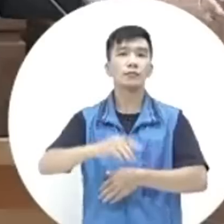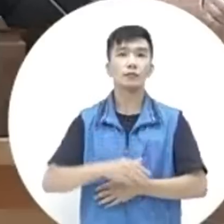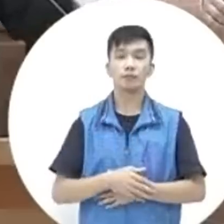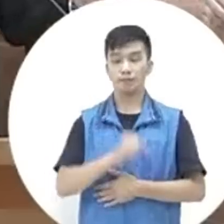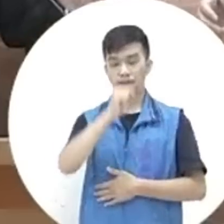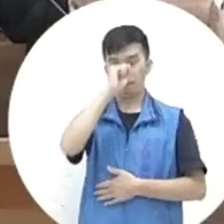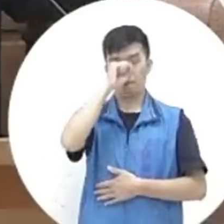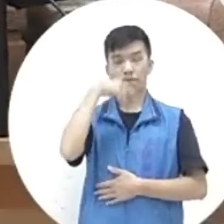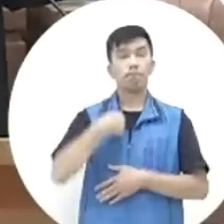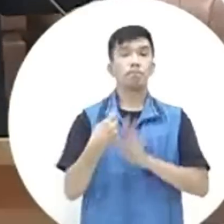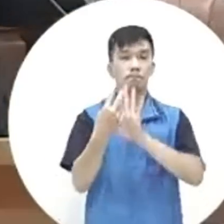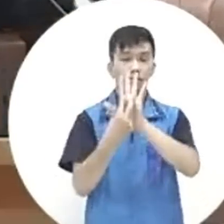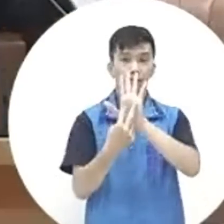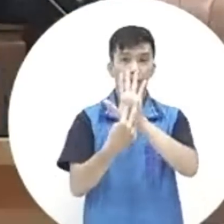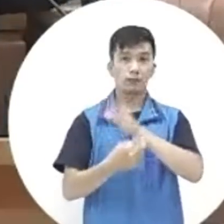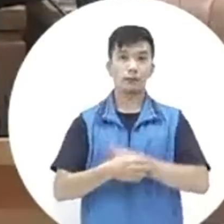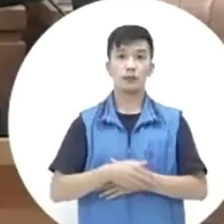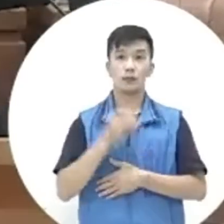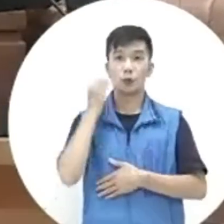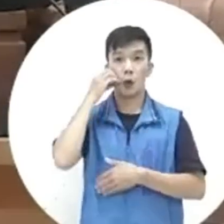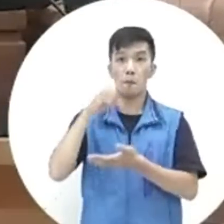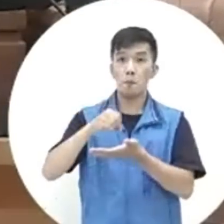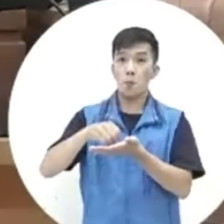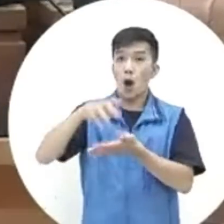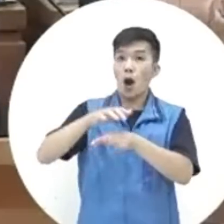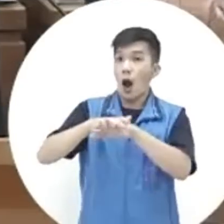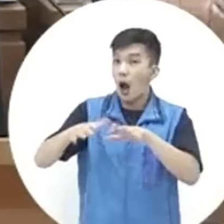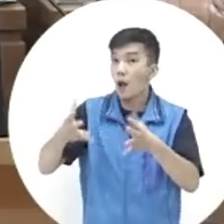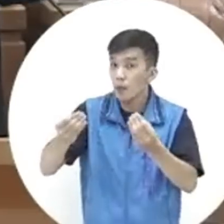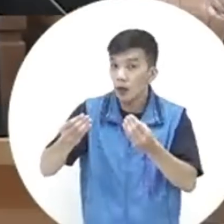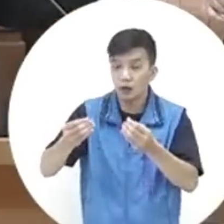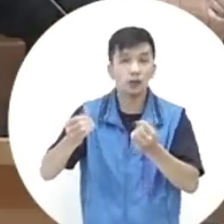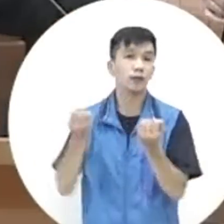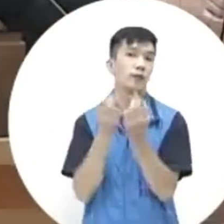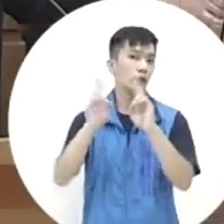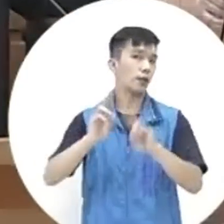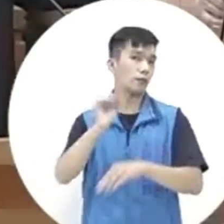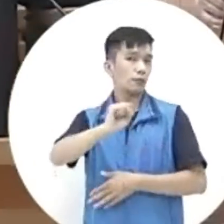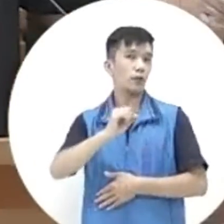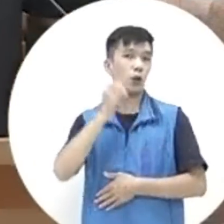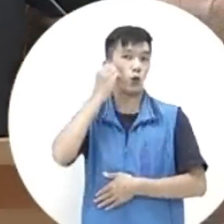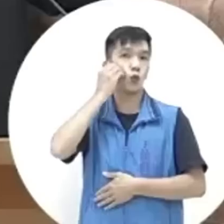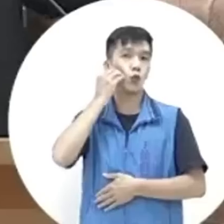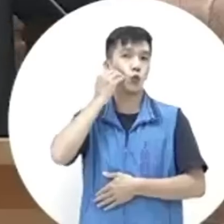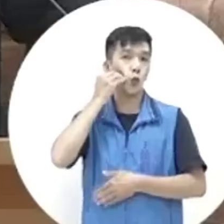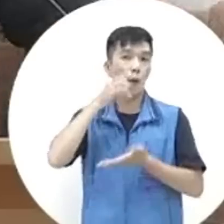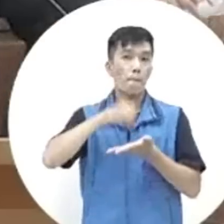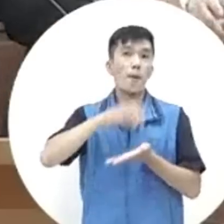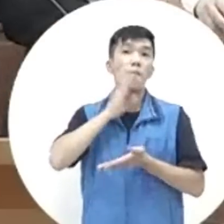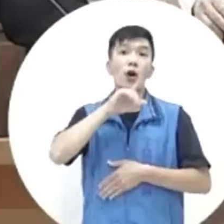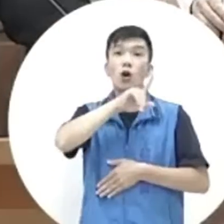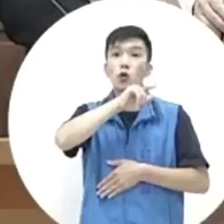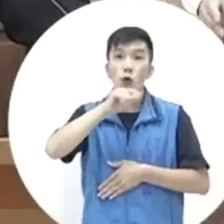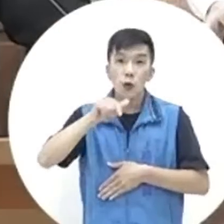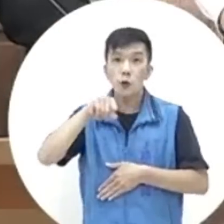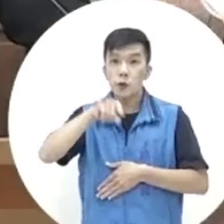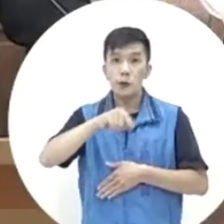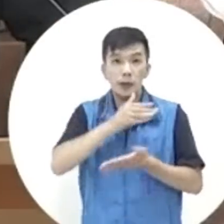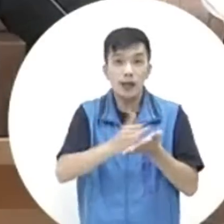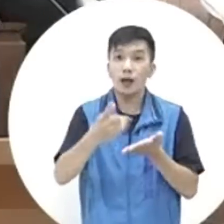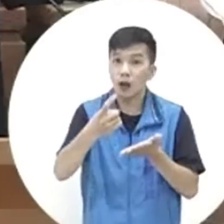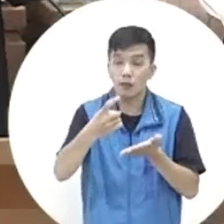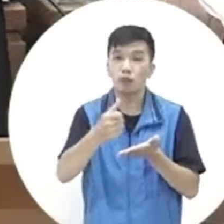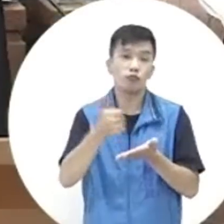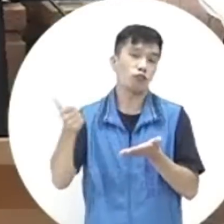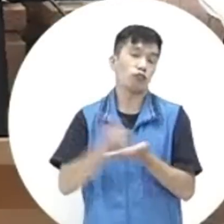再说一次哈，没有核安，没有核电，没有能力处理核废料，就不要用核电。 所以你赞不赞成重启核四？